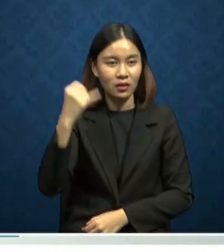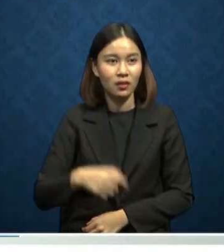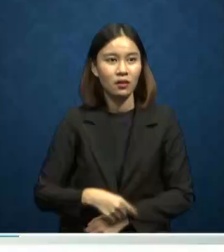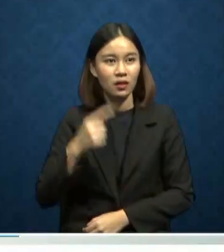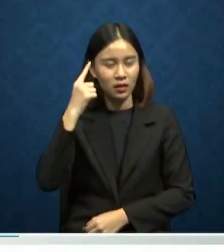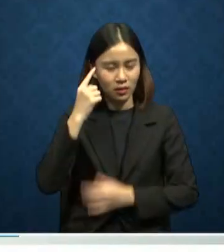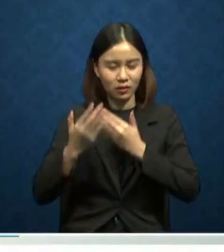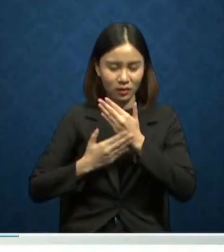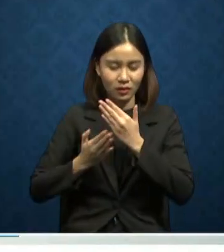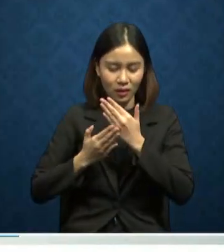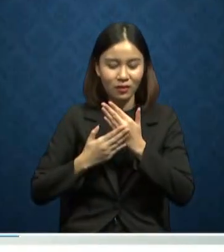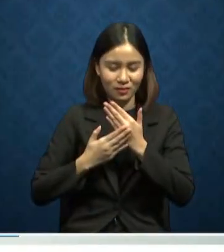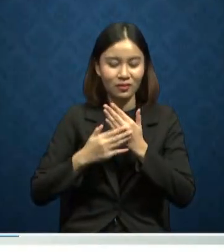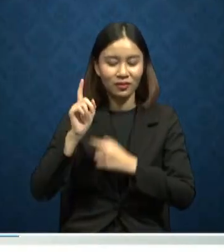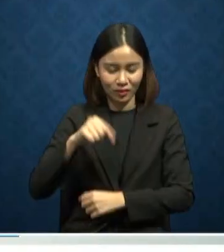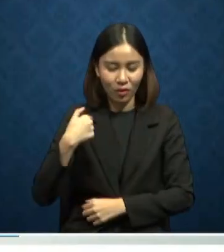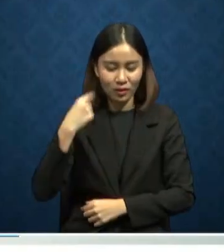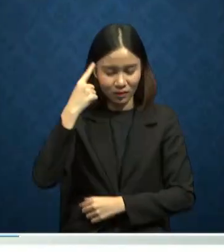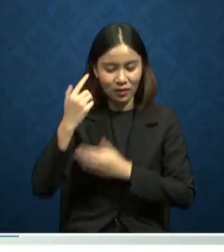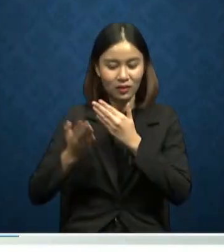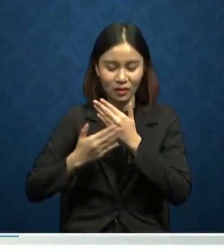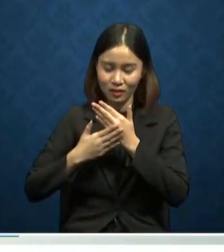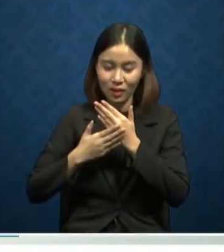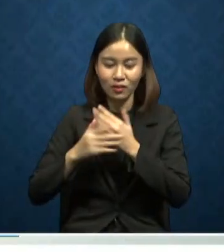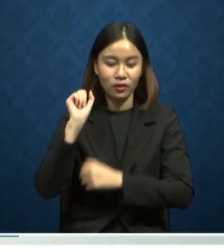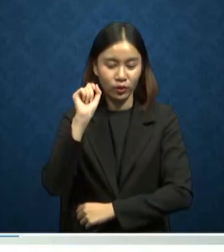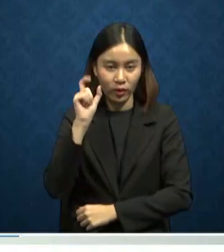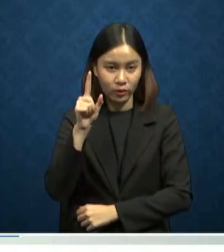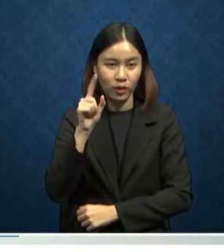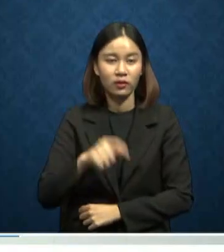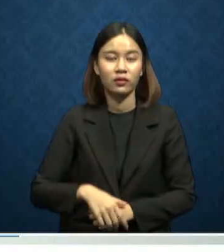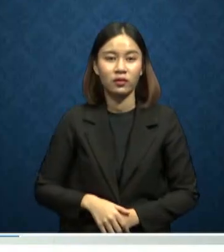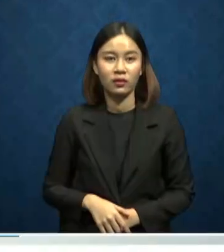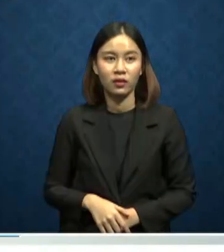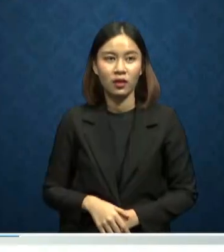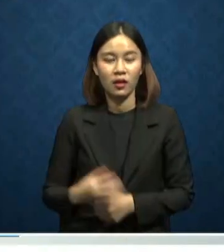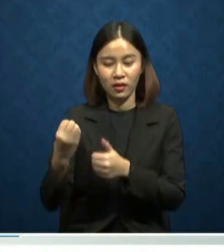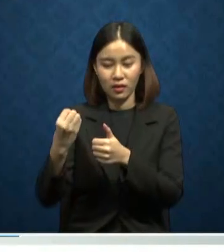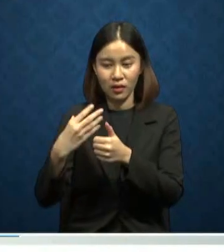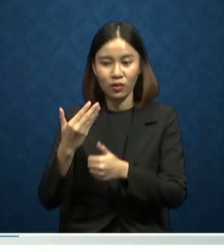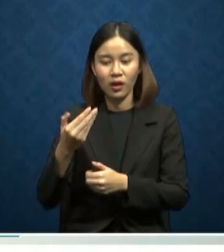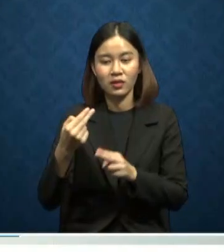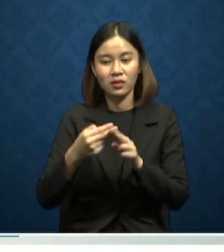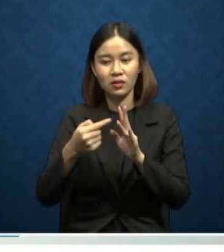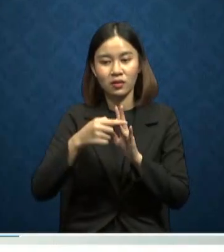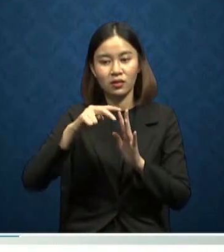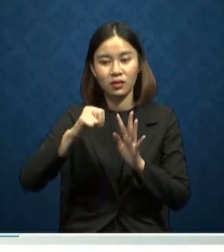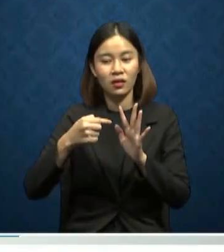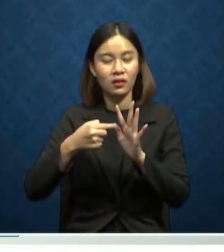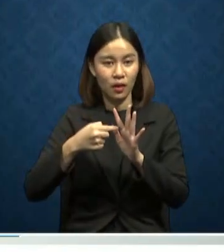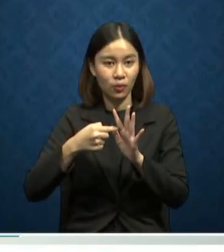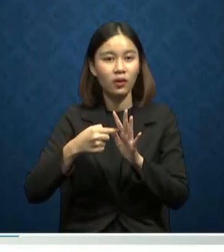ราต้องมีสมาธิแล้วท่านนะต้องมีสมาธิในทันทีนั้นข้อเสนอแนะของพี่เนาก็จะรับ